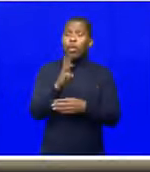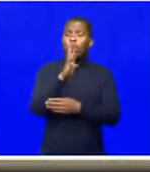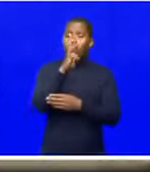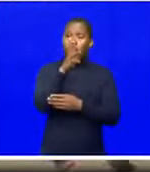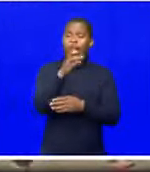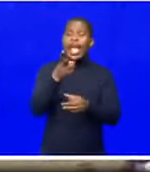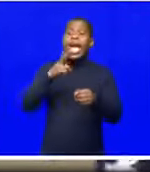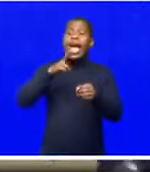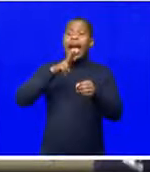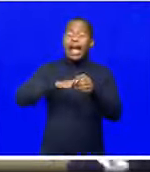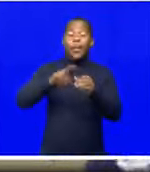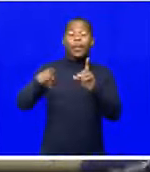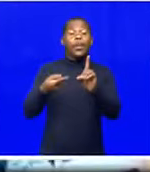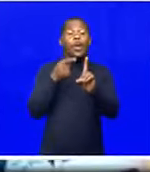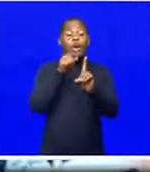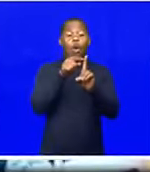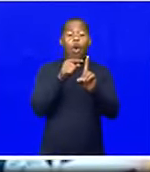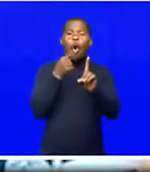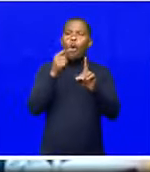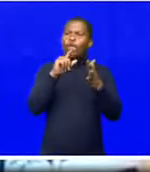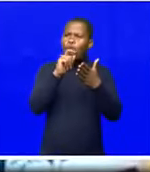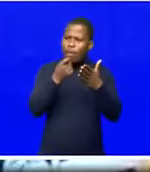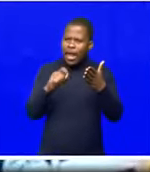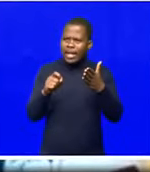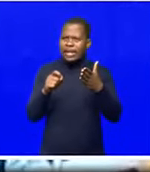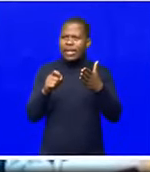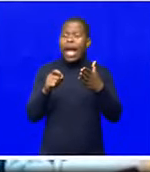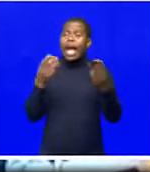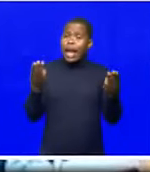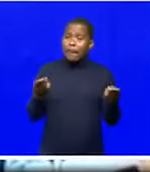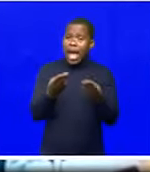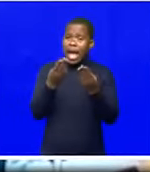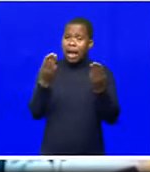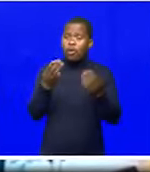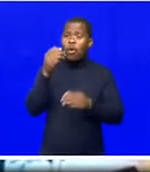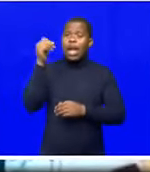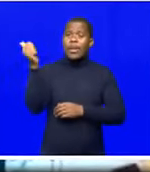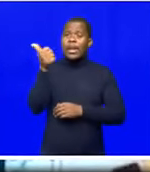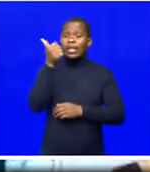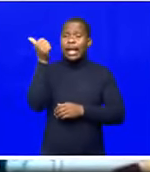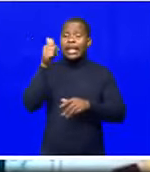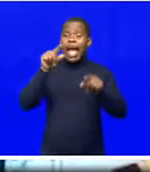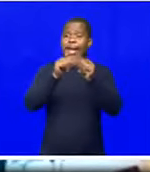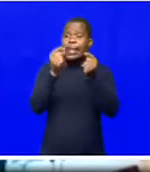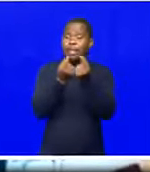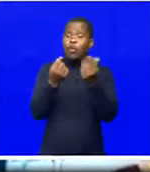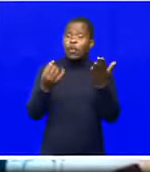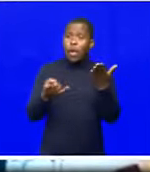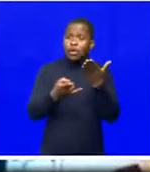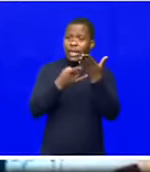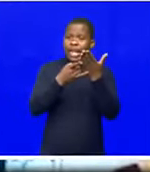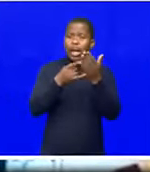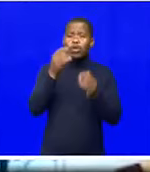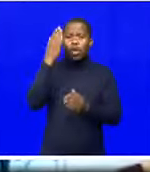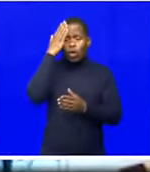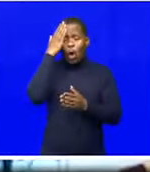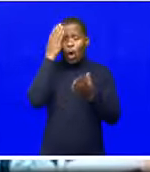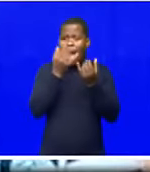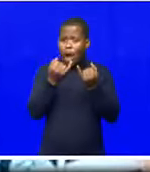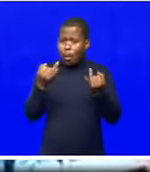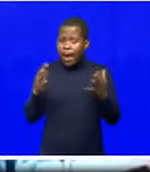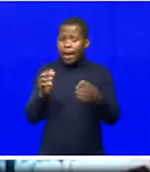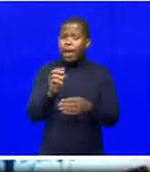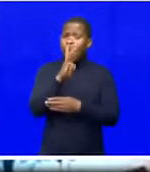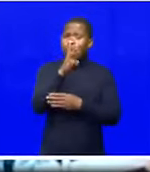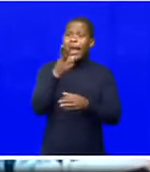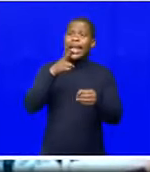ukuthi lelicembu linebalandzeli abanganani. Sifuna kwati ukuthi mafenze bangakhi, sitaba nawo ma